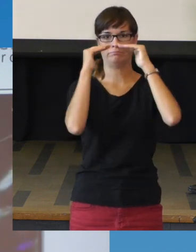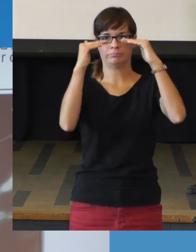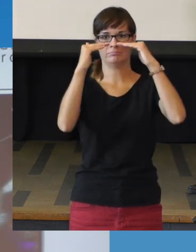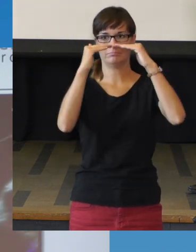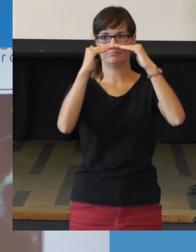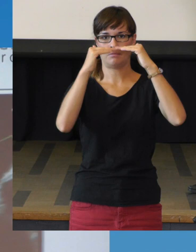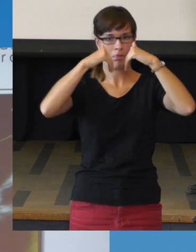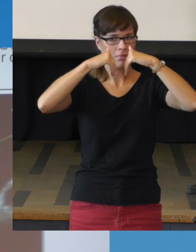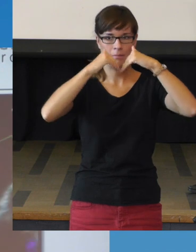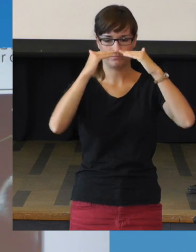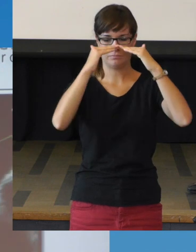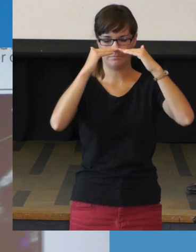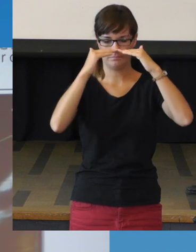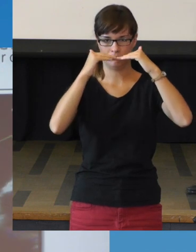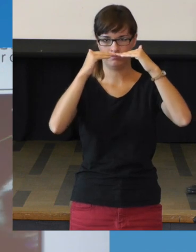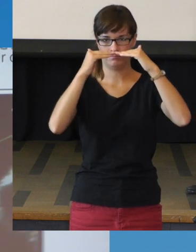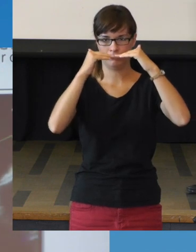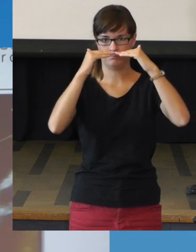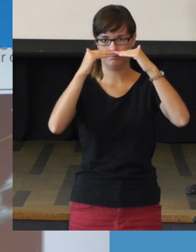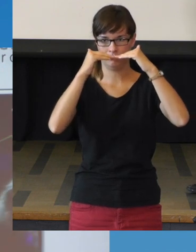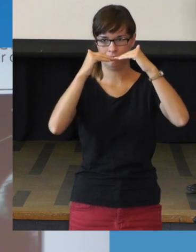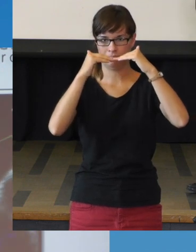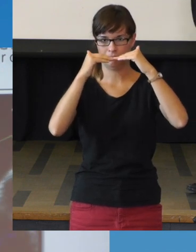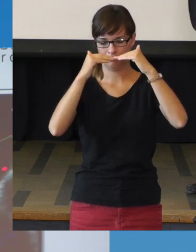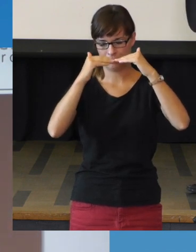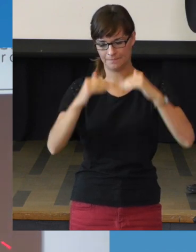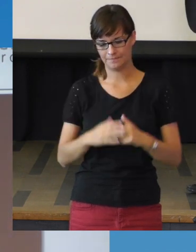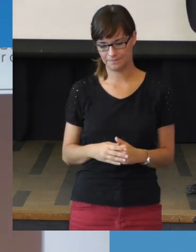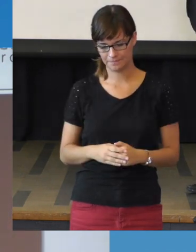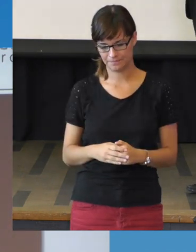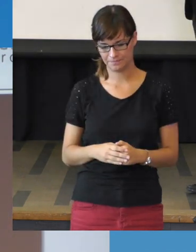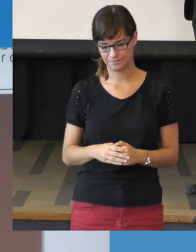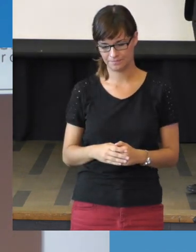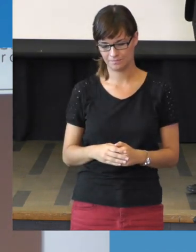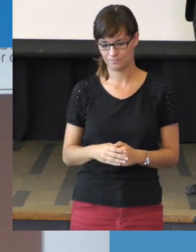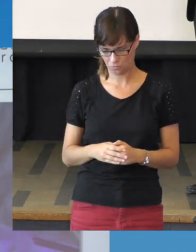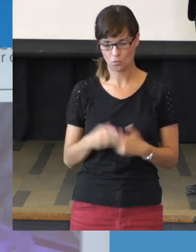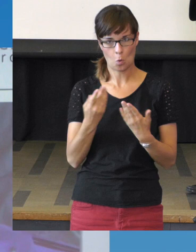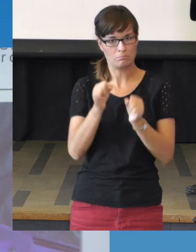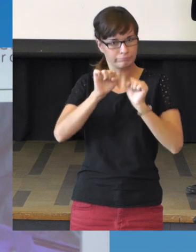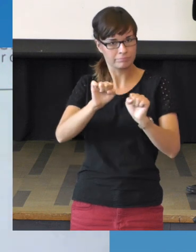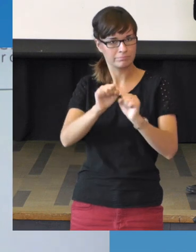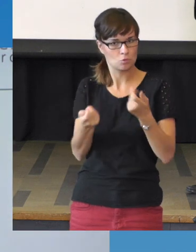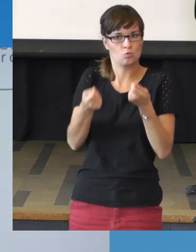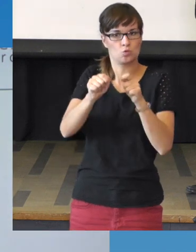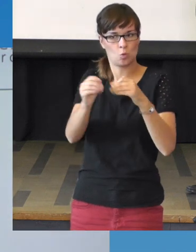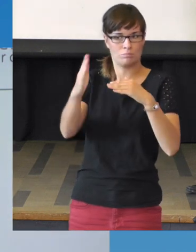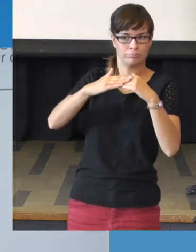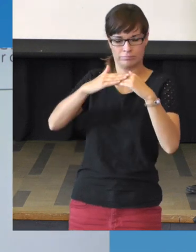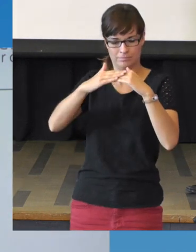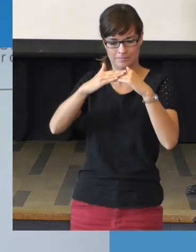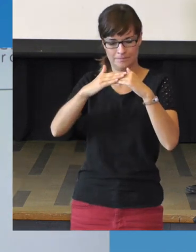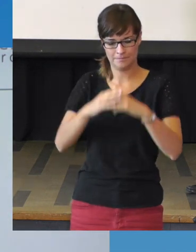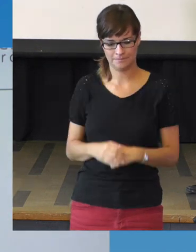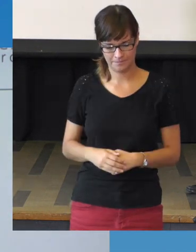Segel nicht mehr so richtig frei bewegen können. Und dadurch schaffen wir es, diese Klappe abzudichten. Und zum Schluss wird dann hier